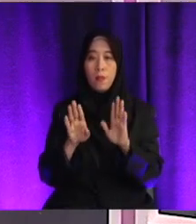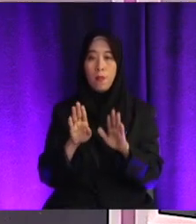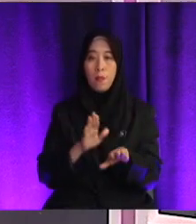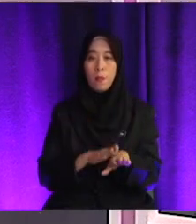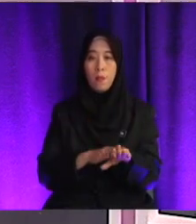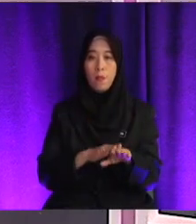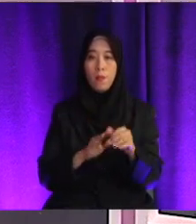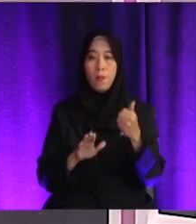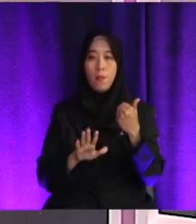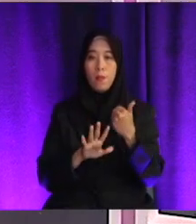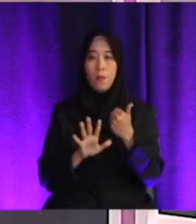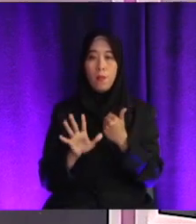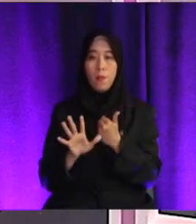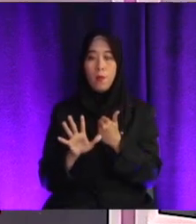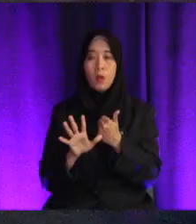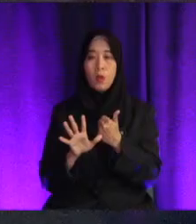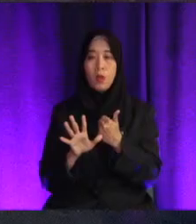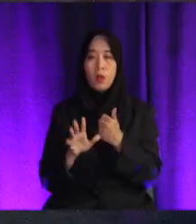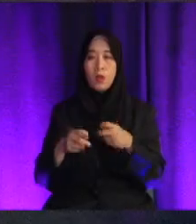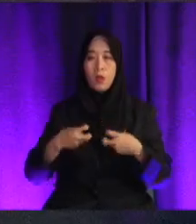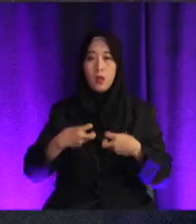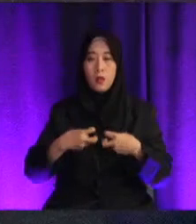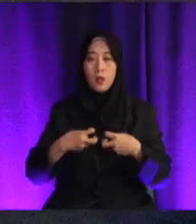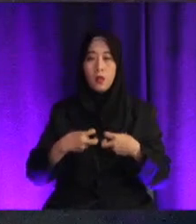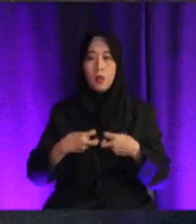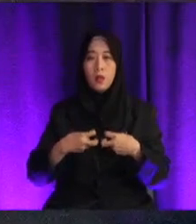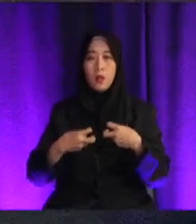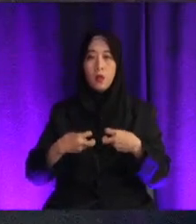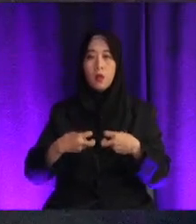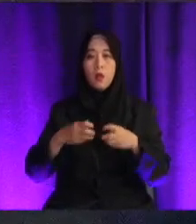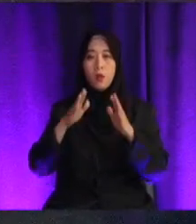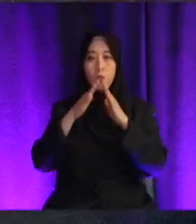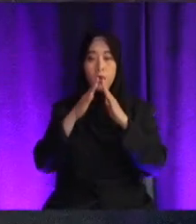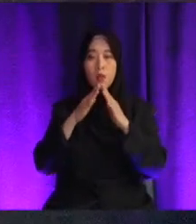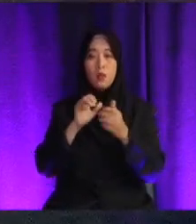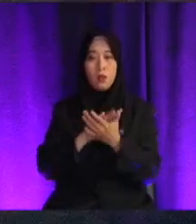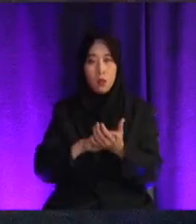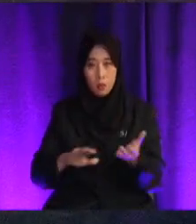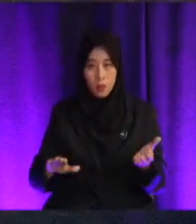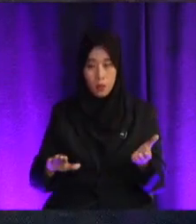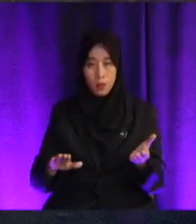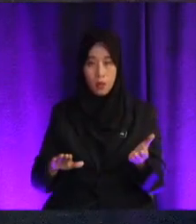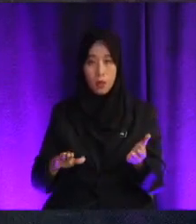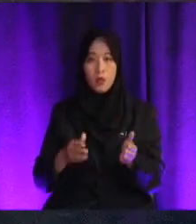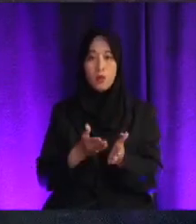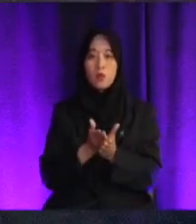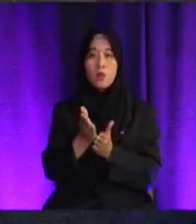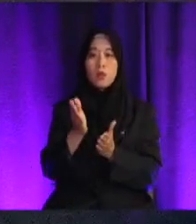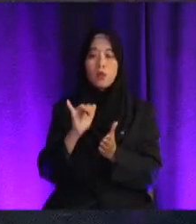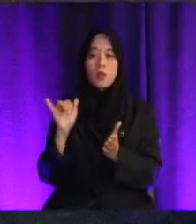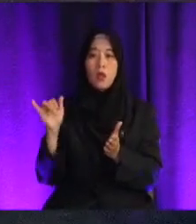kita selamat. Selamat. Jangan risau kan cikgu? Betul. Okey, seterusnya silakan cikgu. Okey, kita pergi seterusnya